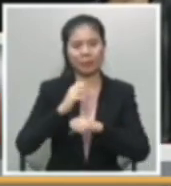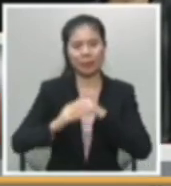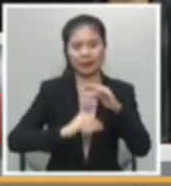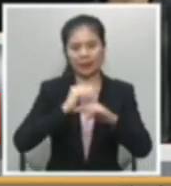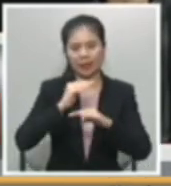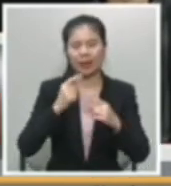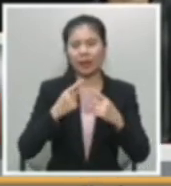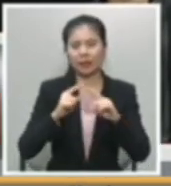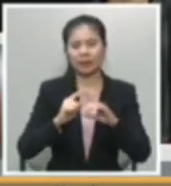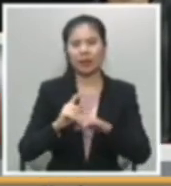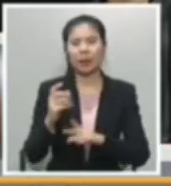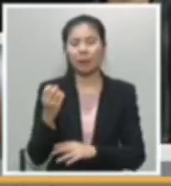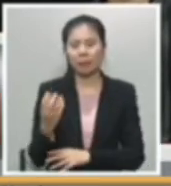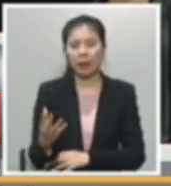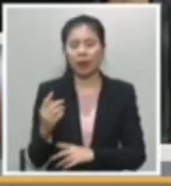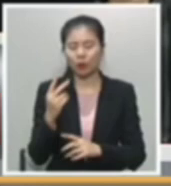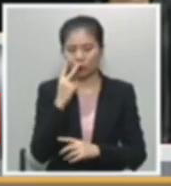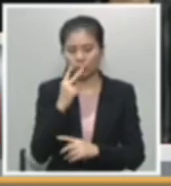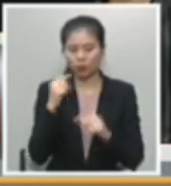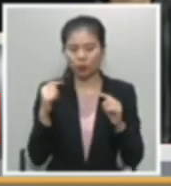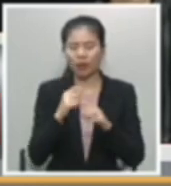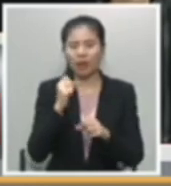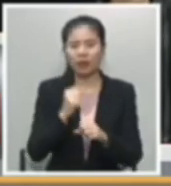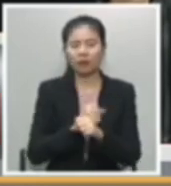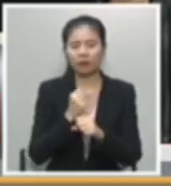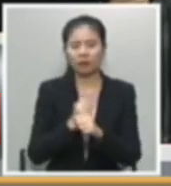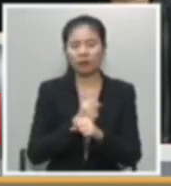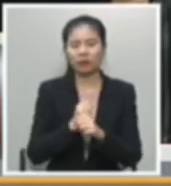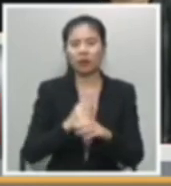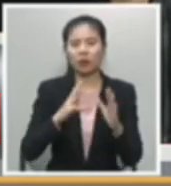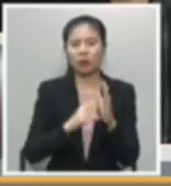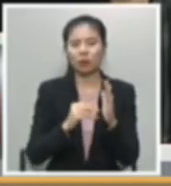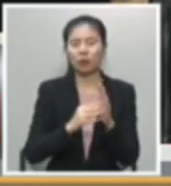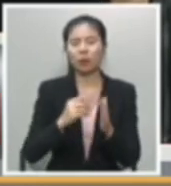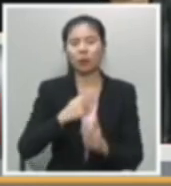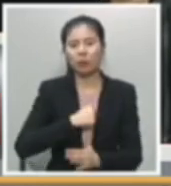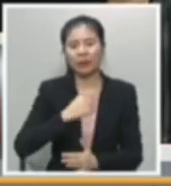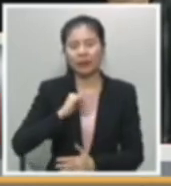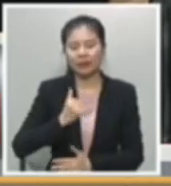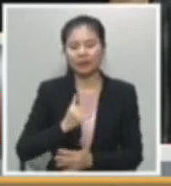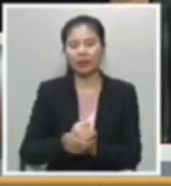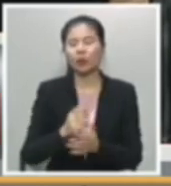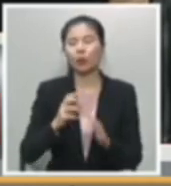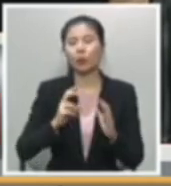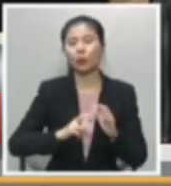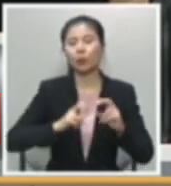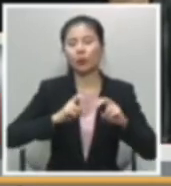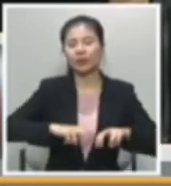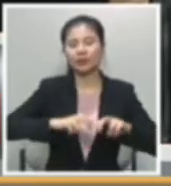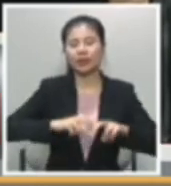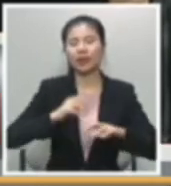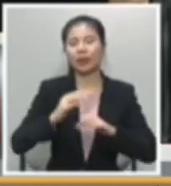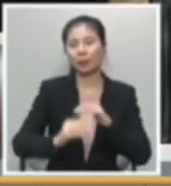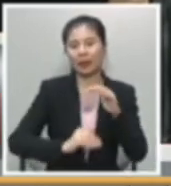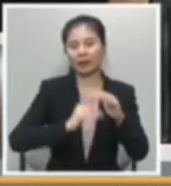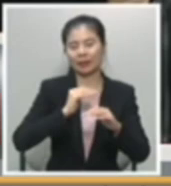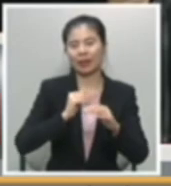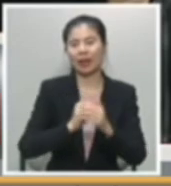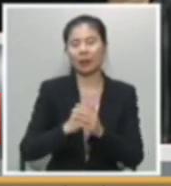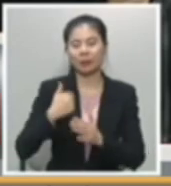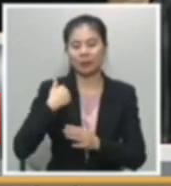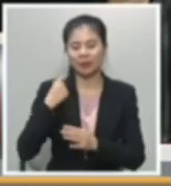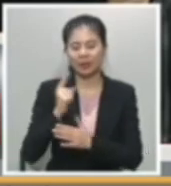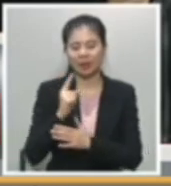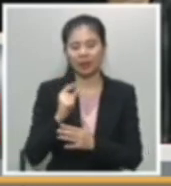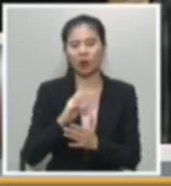ใหญ่เท่าที่ผมได้ดูจะเป็นการฝึกอบรมซึ่งผมก็ไม่แน่ใจว่าทำไมถึงเรียกว่าวิจัยและพัฒนามีอย่างนึง